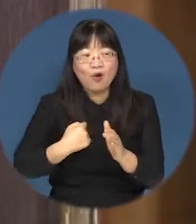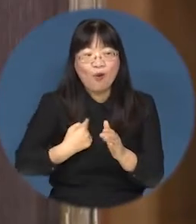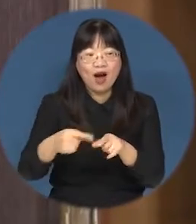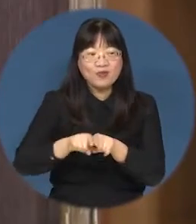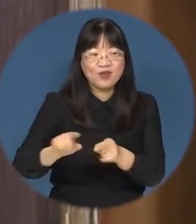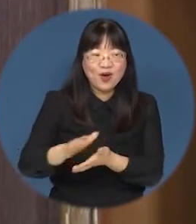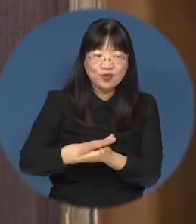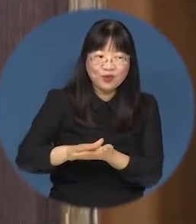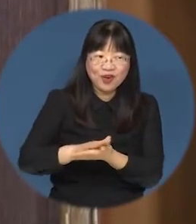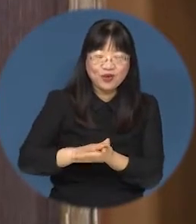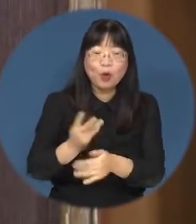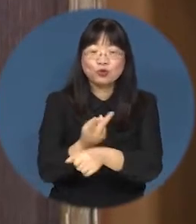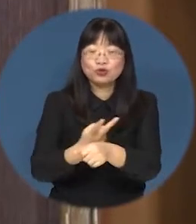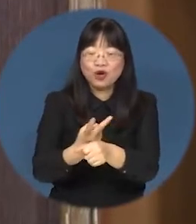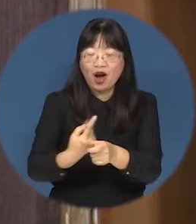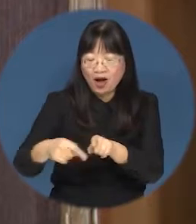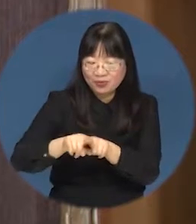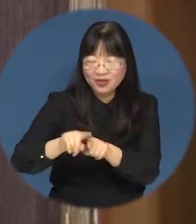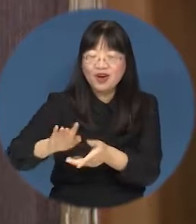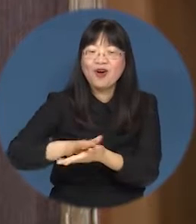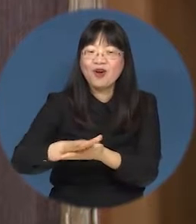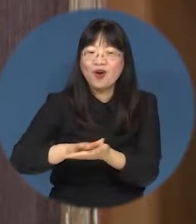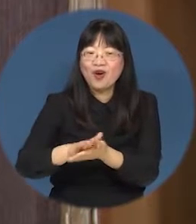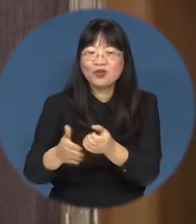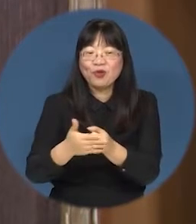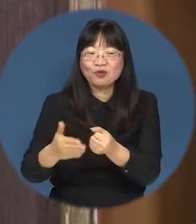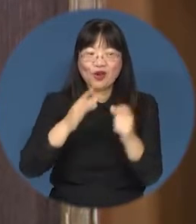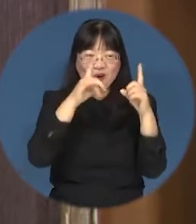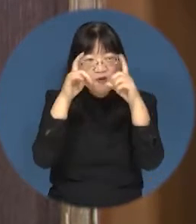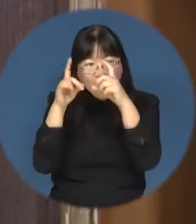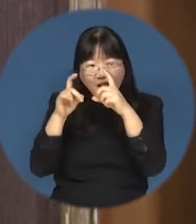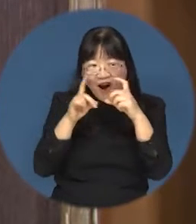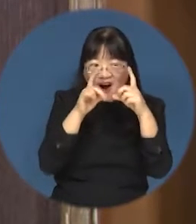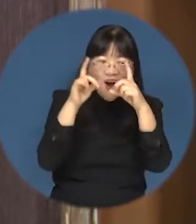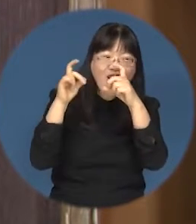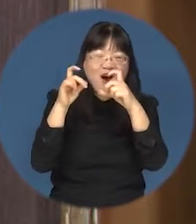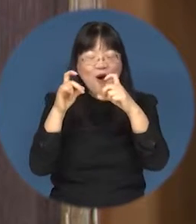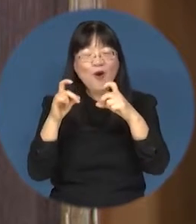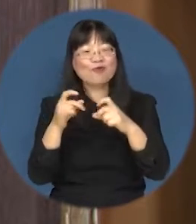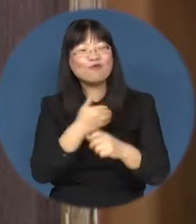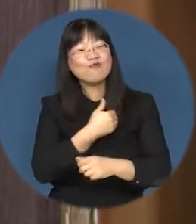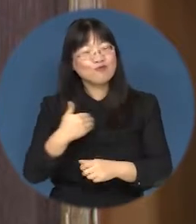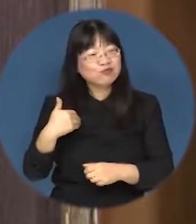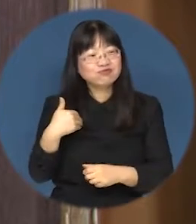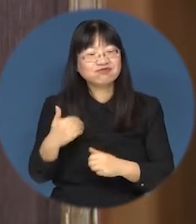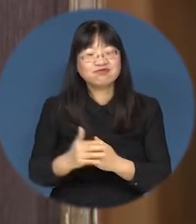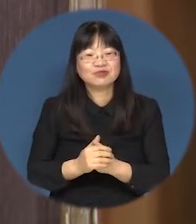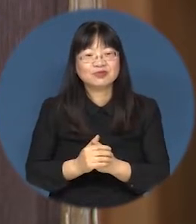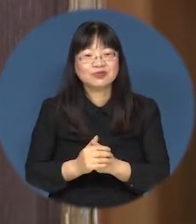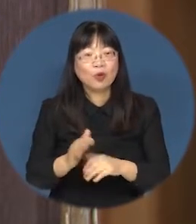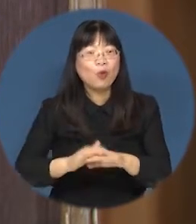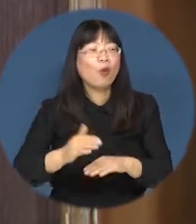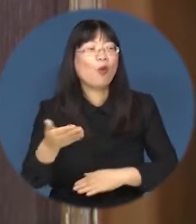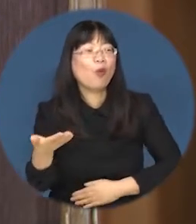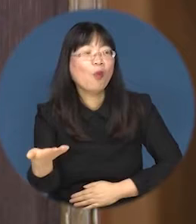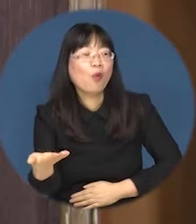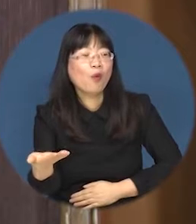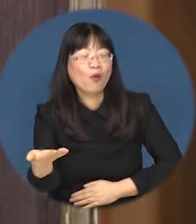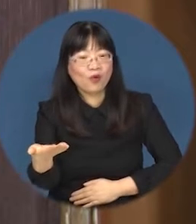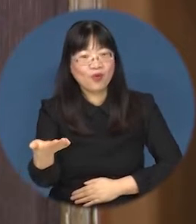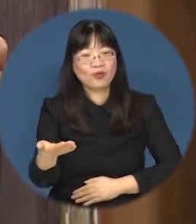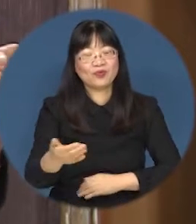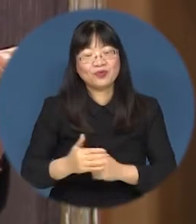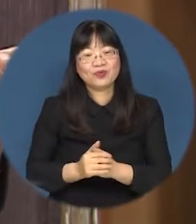나중에 한 2시간을 같이 놀았어요. 그러니까 저는 마음껏 사진을 찍는 거죠. 예, 예. 그리고 뭐 손도 내밀고 가슴 지느러미죠.